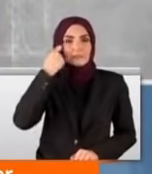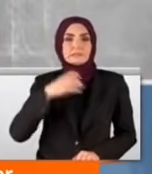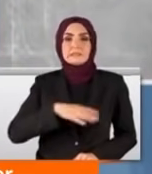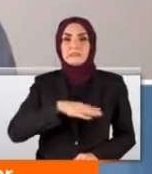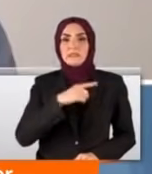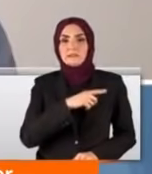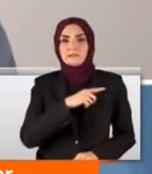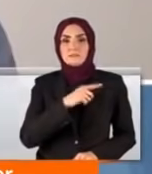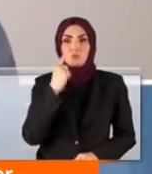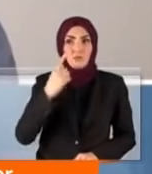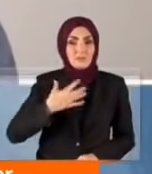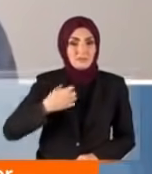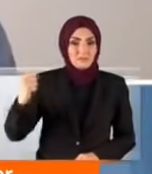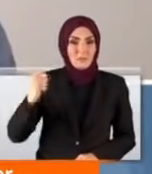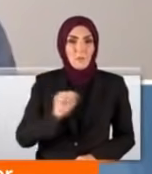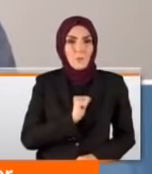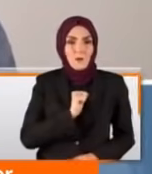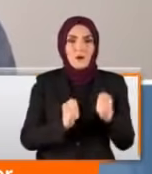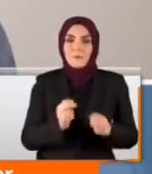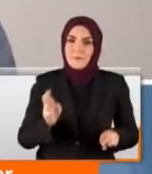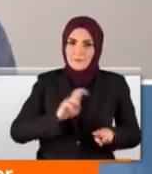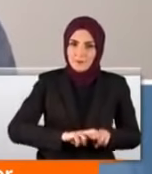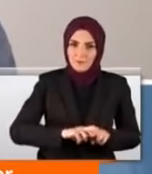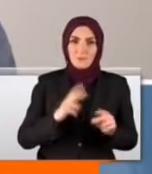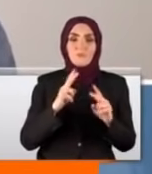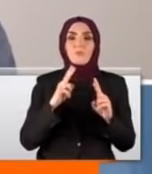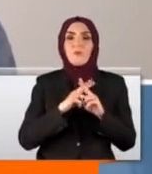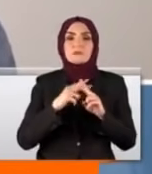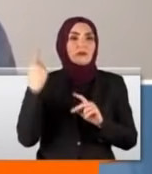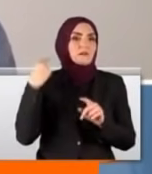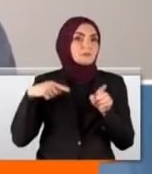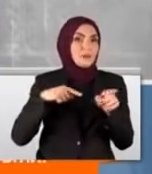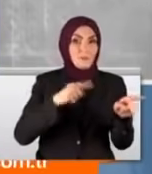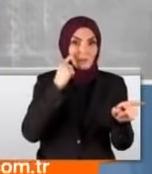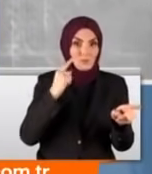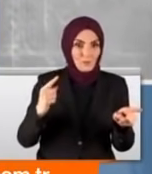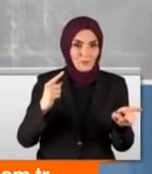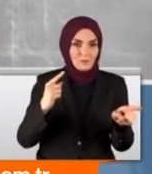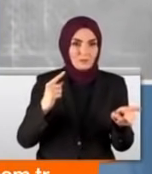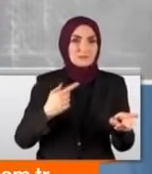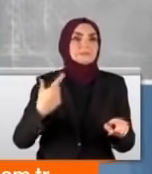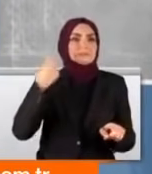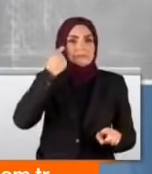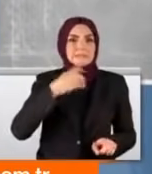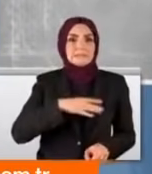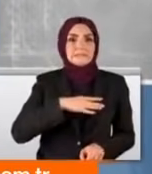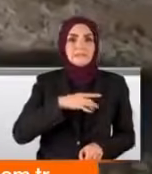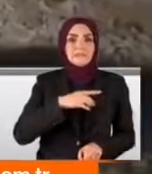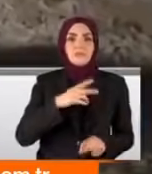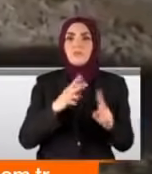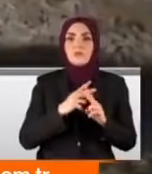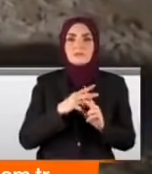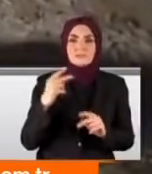arabasını atlıyor. Polisleri de arkasında görüyor. Kaçarken sonra gitmiş kendisine zarar vermek istemiş silahla. Niye polisleri görünce kaçma gereği hissettin ki